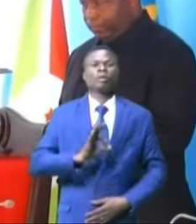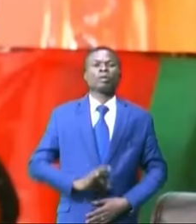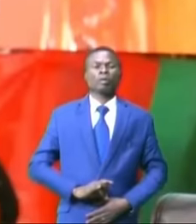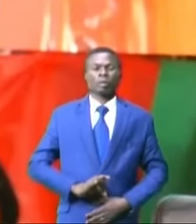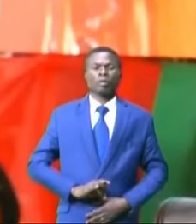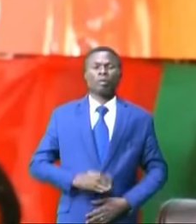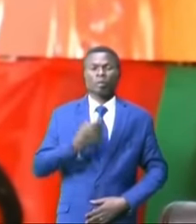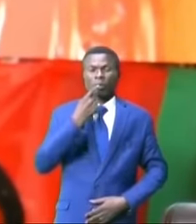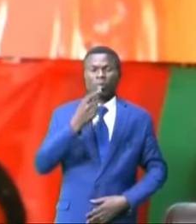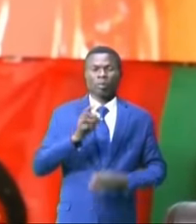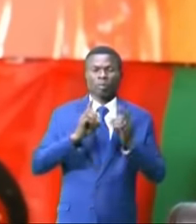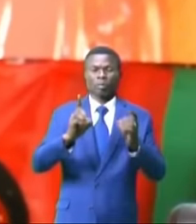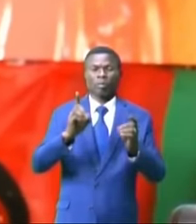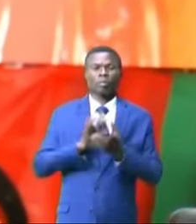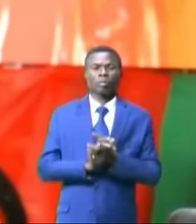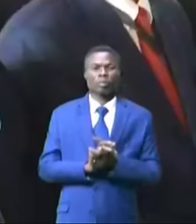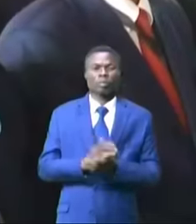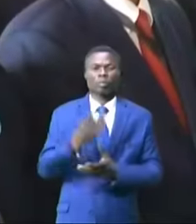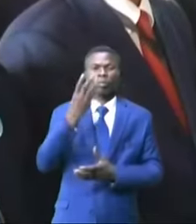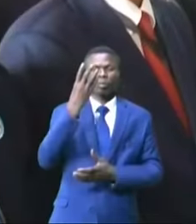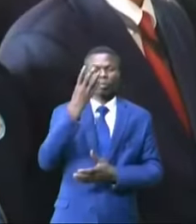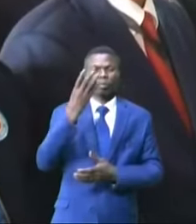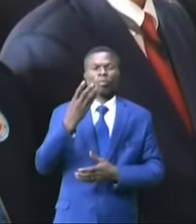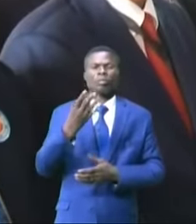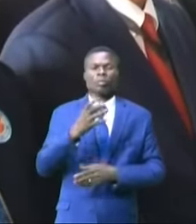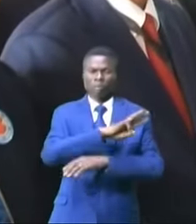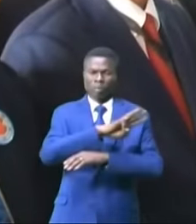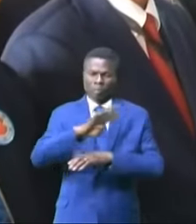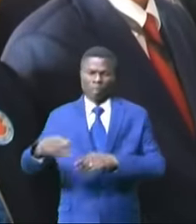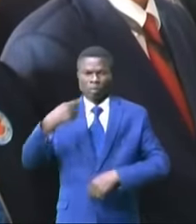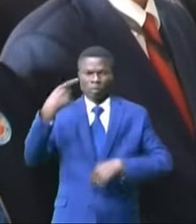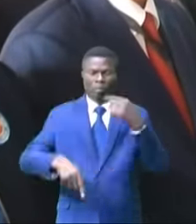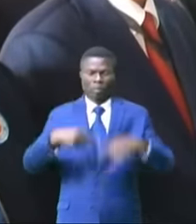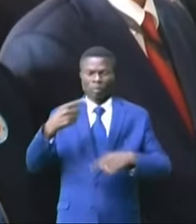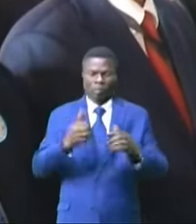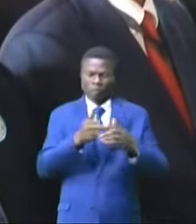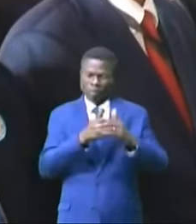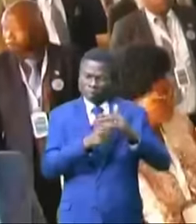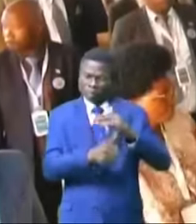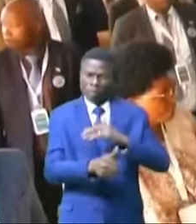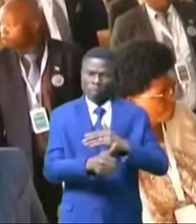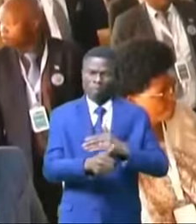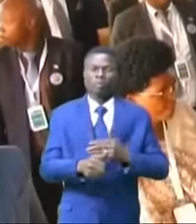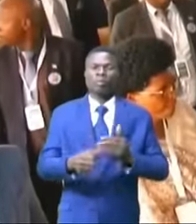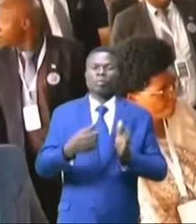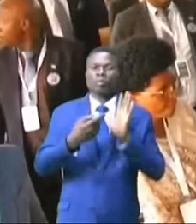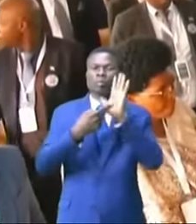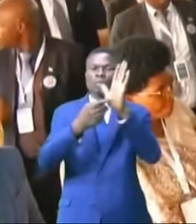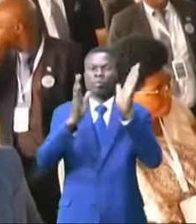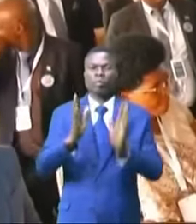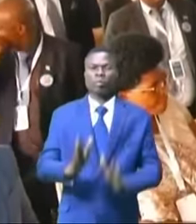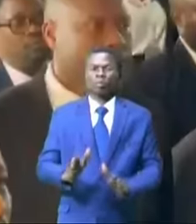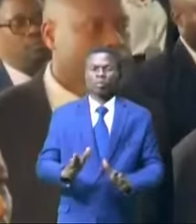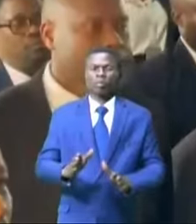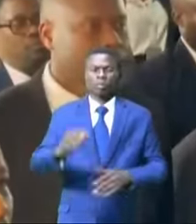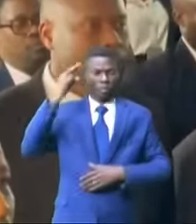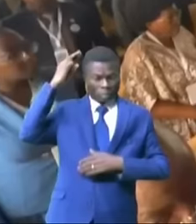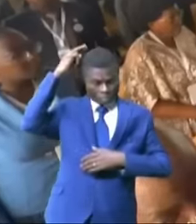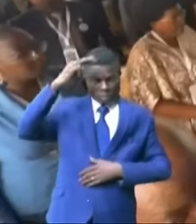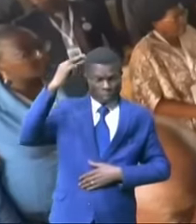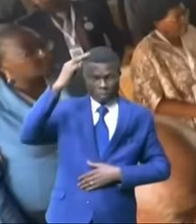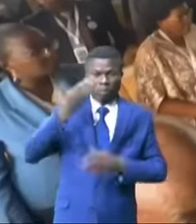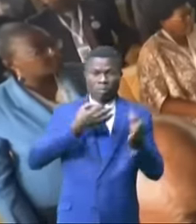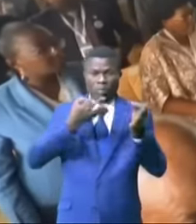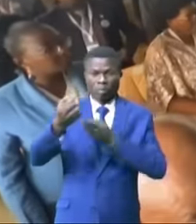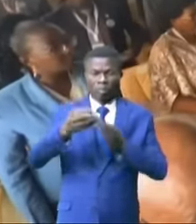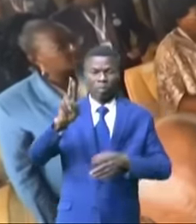Tshisekedi Tshilombo. Au bout de 4 heures de discussion à huis clos, les représentants du chef de l'État congolais ont fait passer la décision souveraine de la RDC